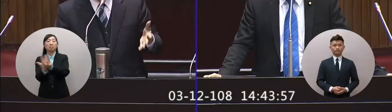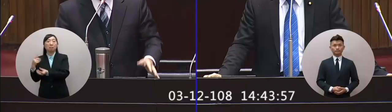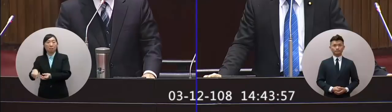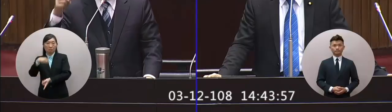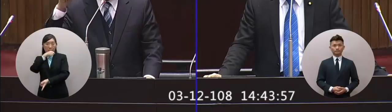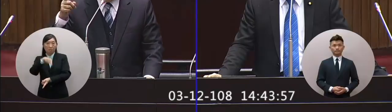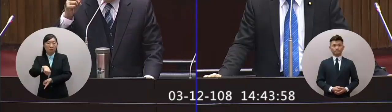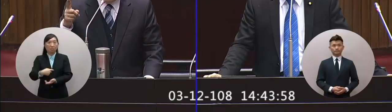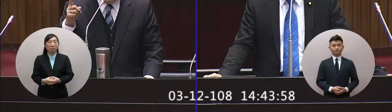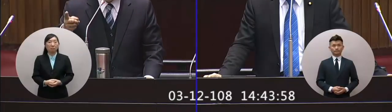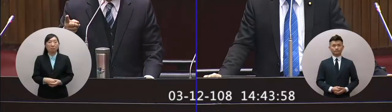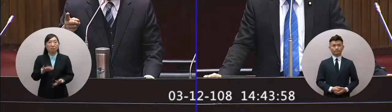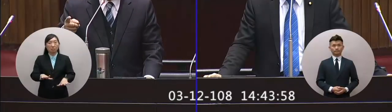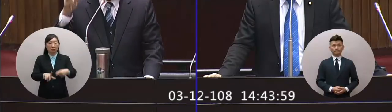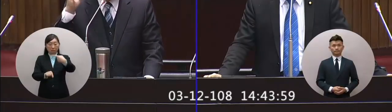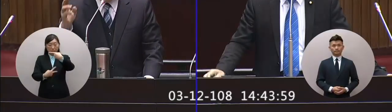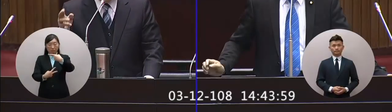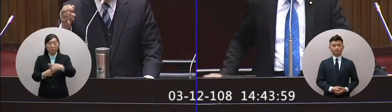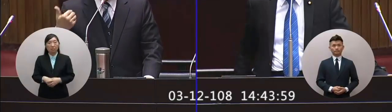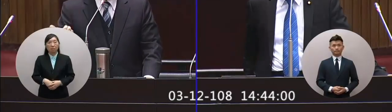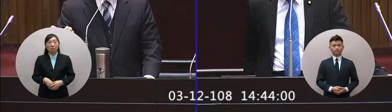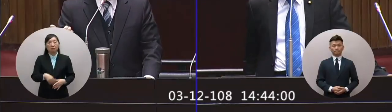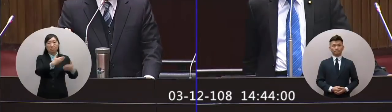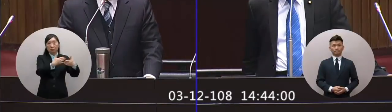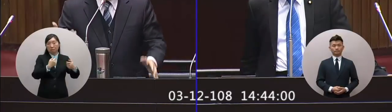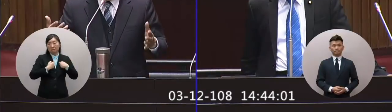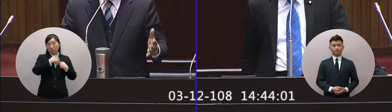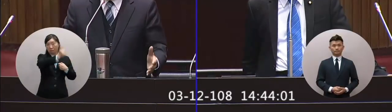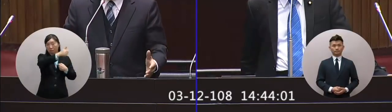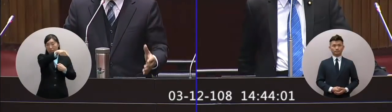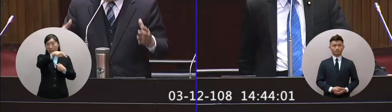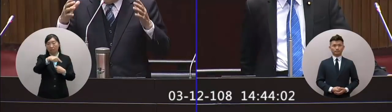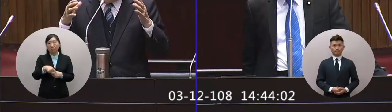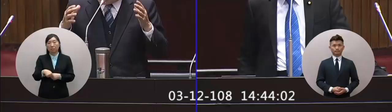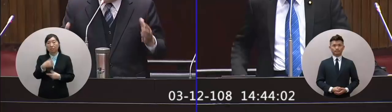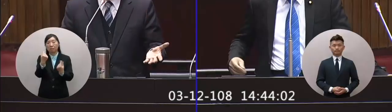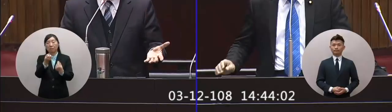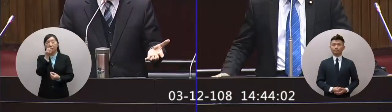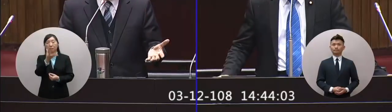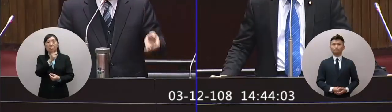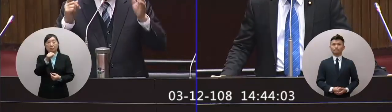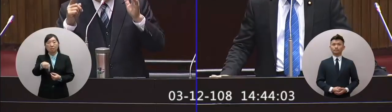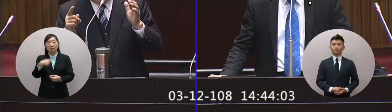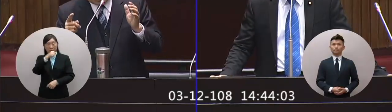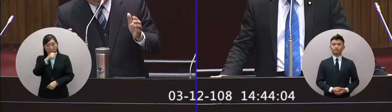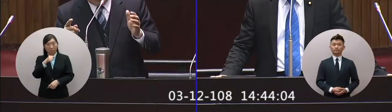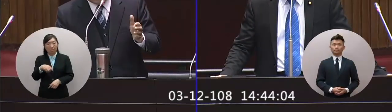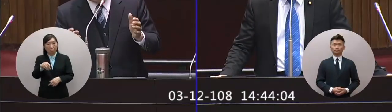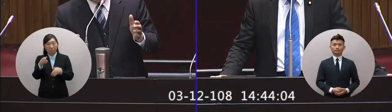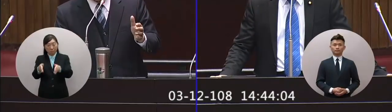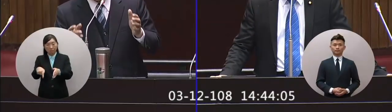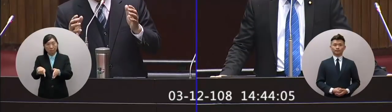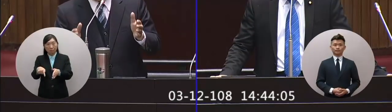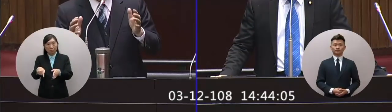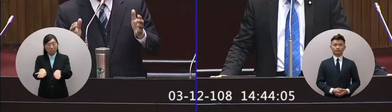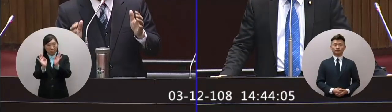样的道理，今年一月二日，习近平主席也说是他要启动九